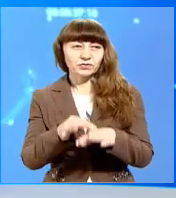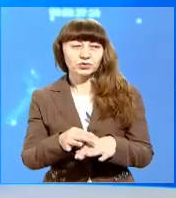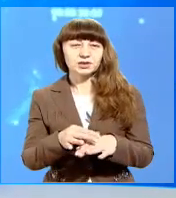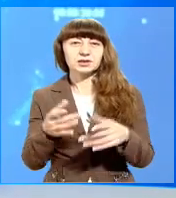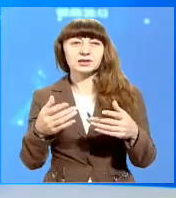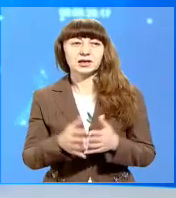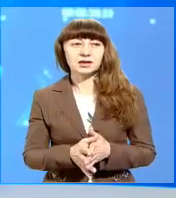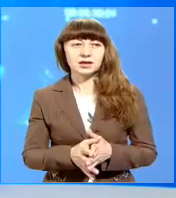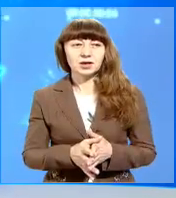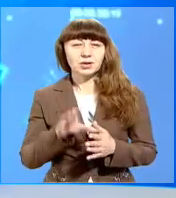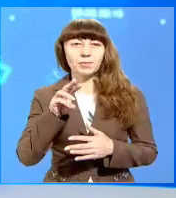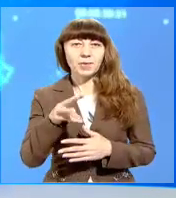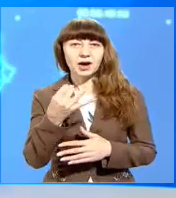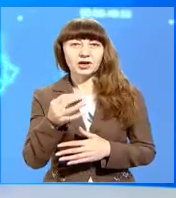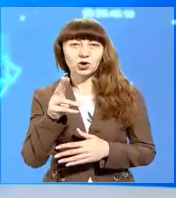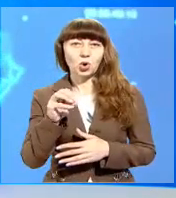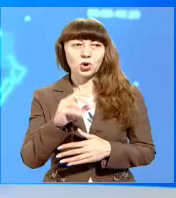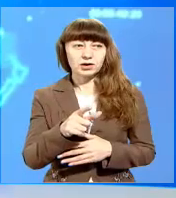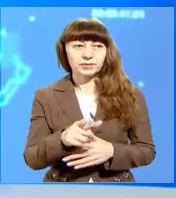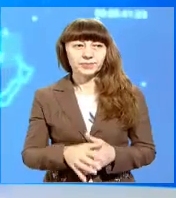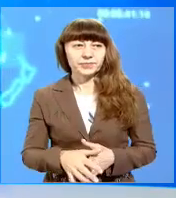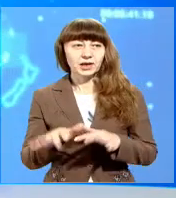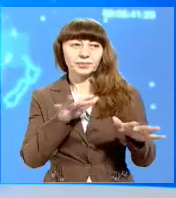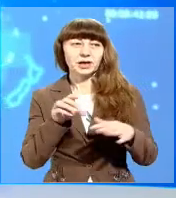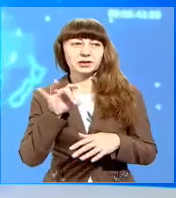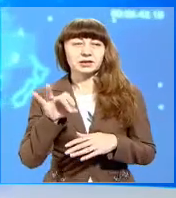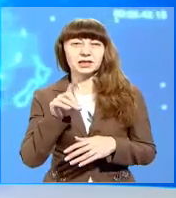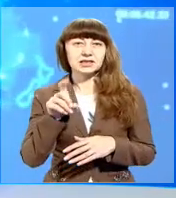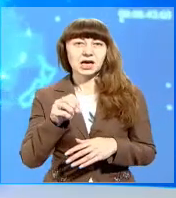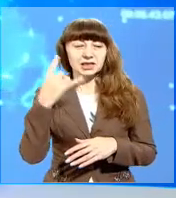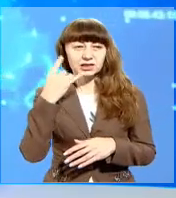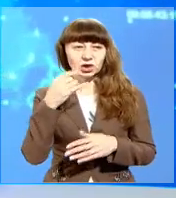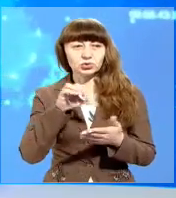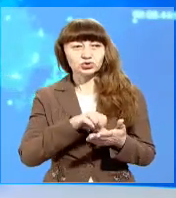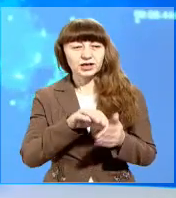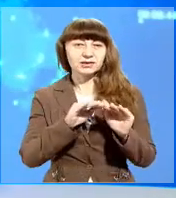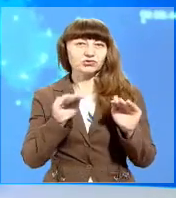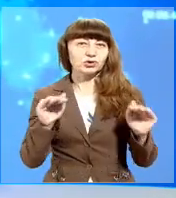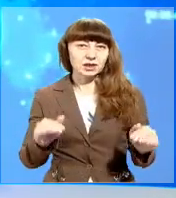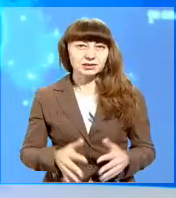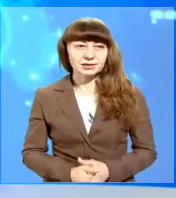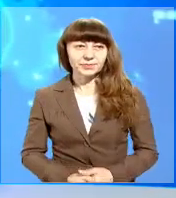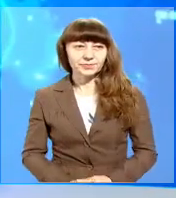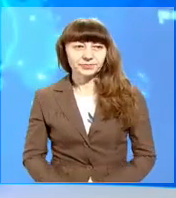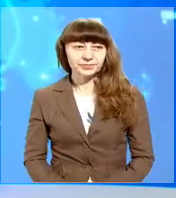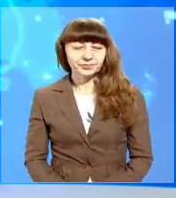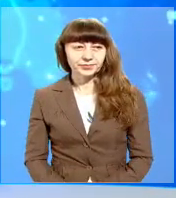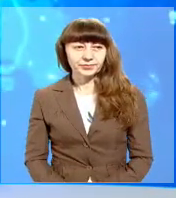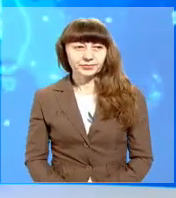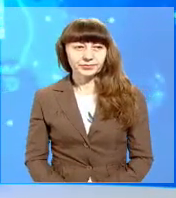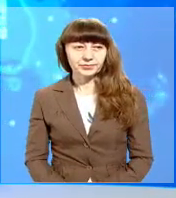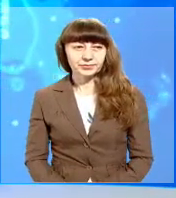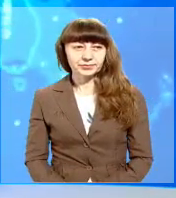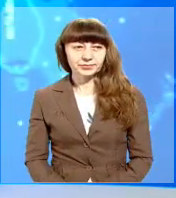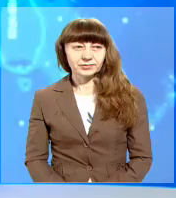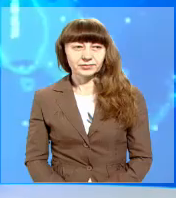Бұл шарада ауылдың айшығына айналған қайынды орман күл қоқыстан тазартылды. Экоакцияға ауыл тұрғындары, мемлекеттік қызметкерлер